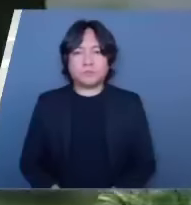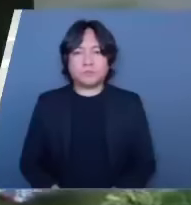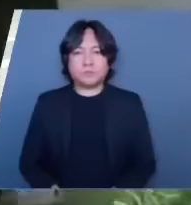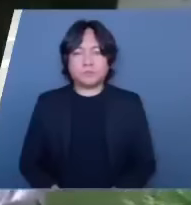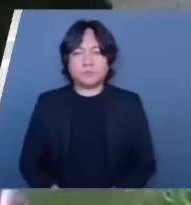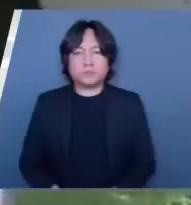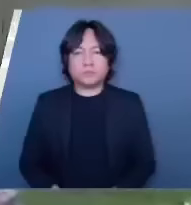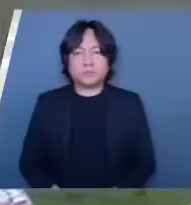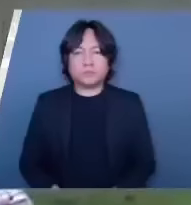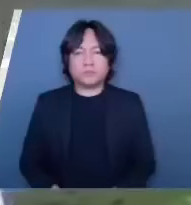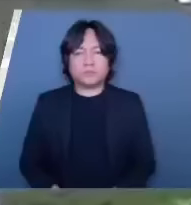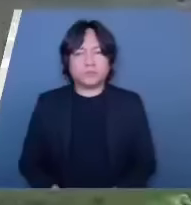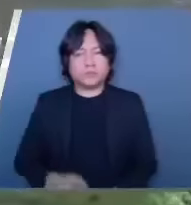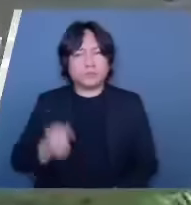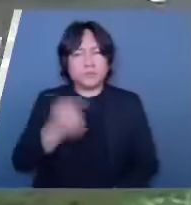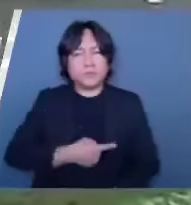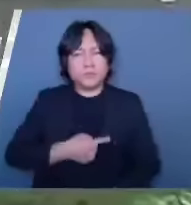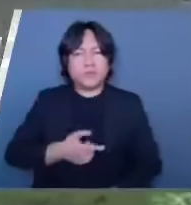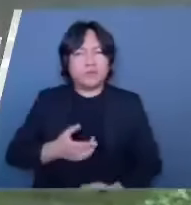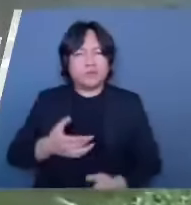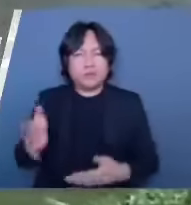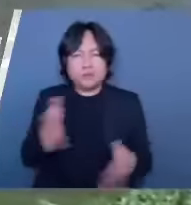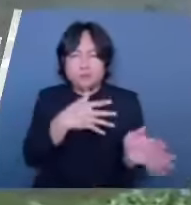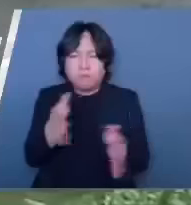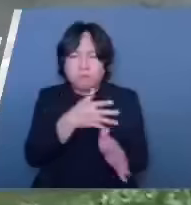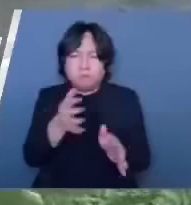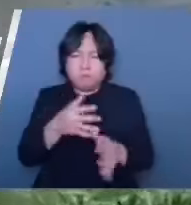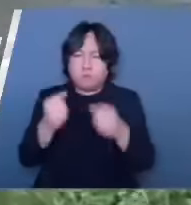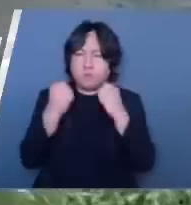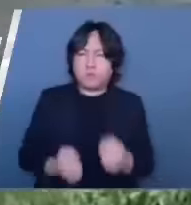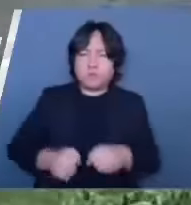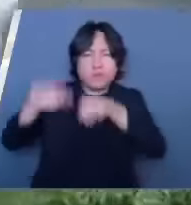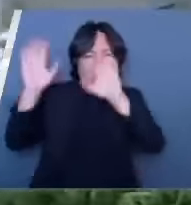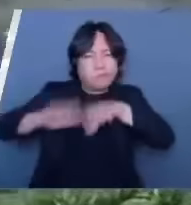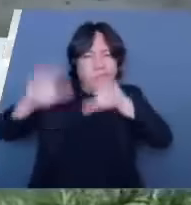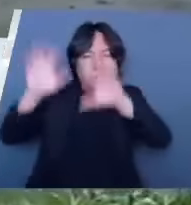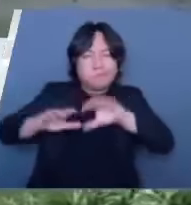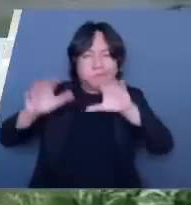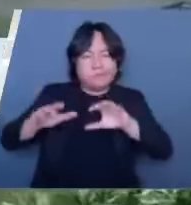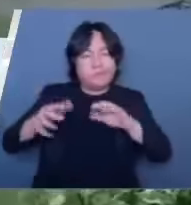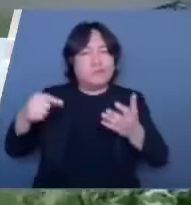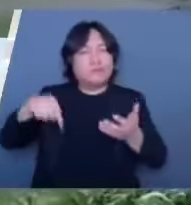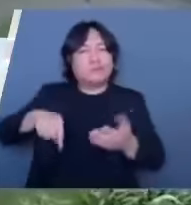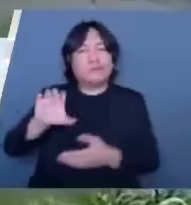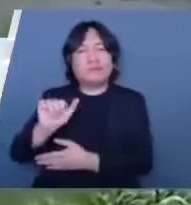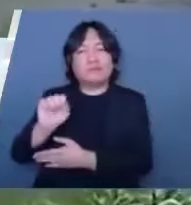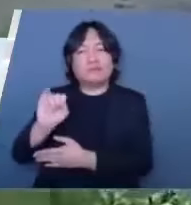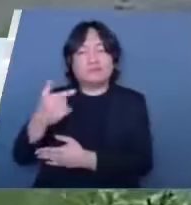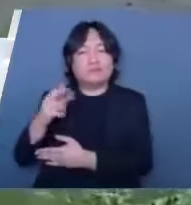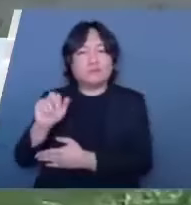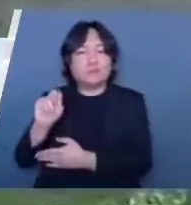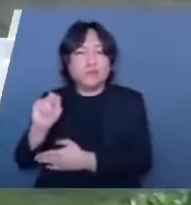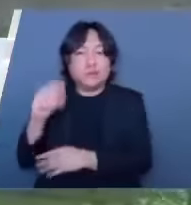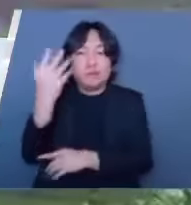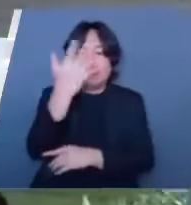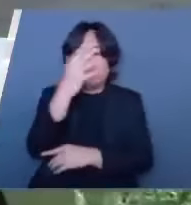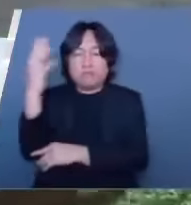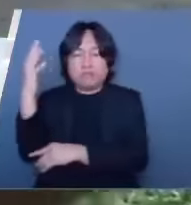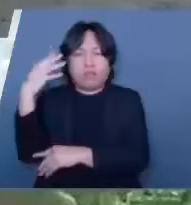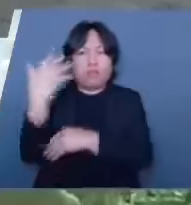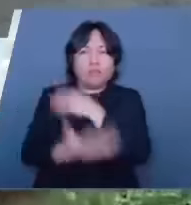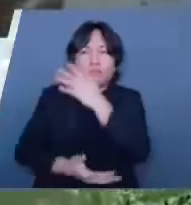Sobrang lakas ng hampas ng hangin, pati na rin ang ulan dito sa Kasiguran. Yung mga puno dito sa likuran ko, nagtutumbahan na, pati na lahat